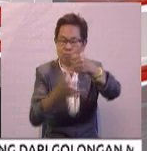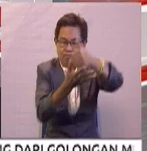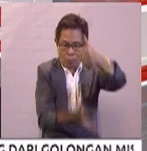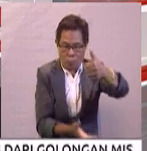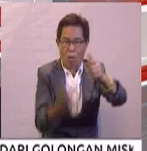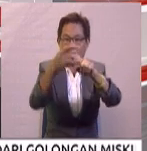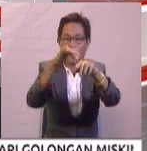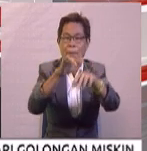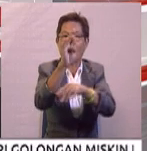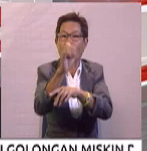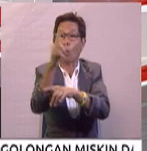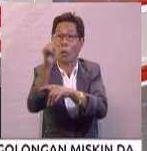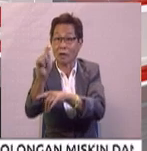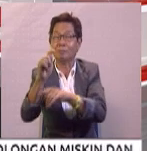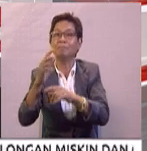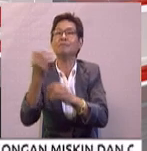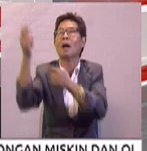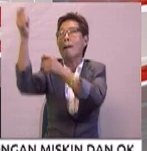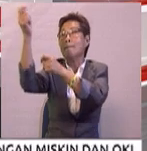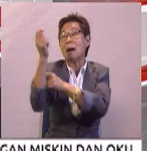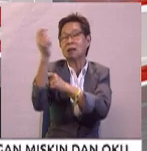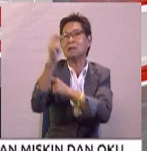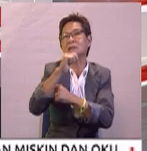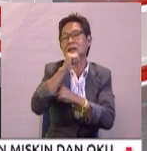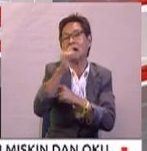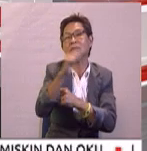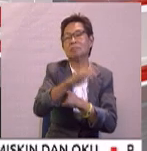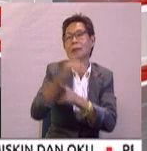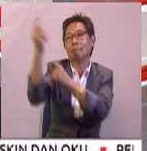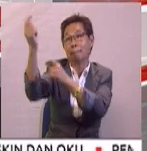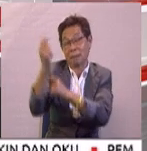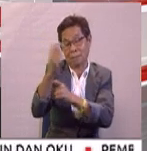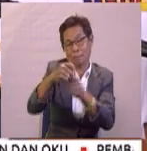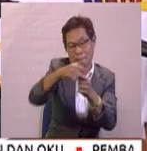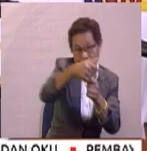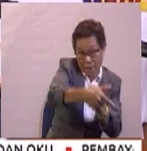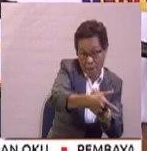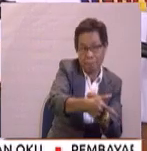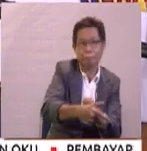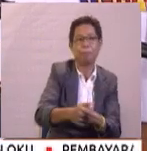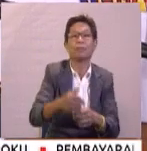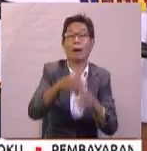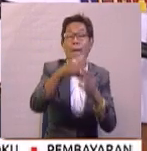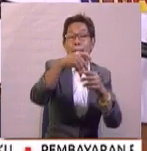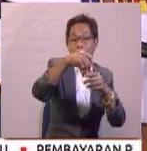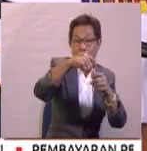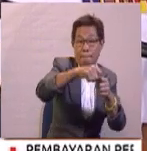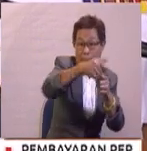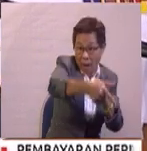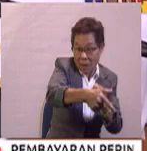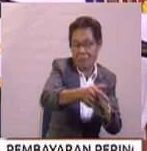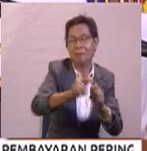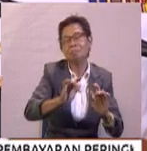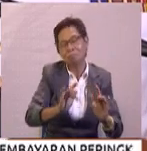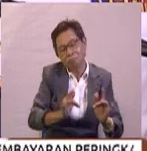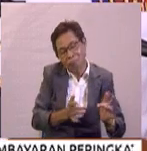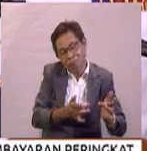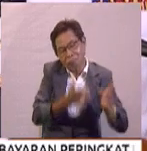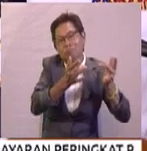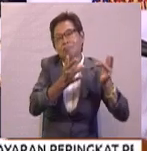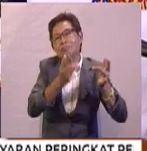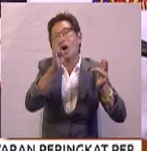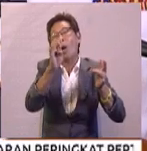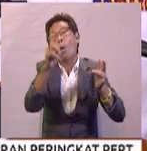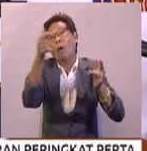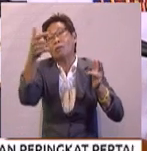RM47.5 juta kepada veteran berpencen dan tidak berpencen. Jelasnya pembayaran inisiatif itu diharap dapat meringankan sedikit bebanan